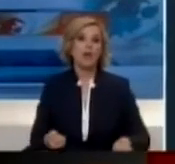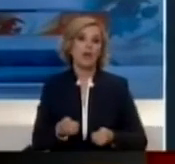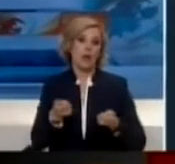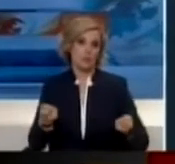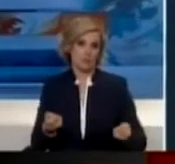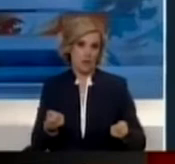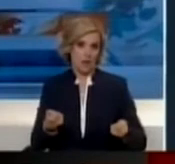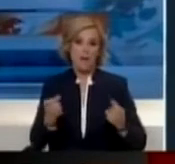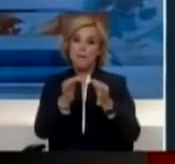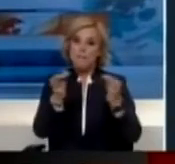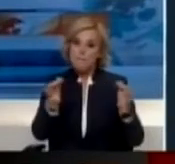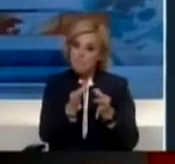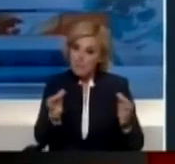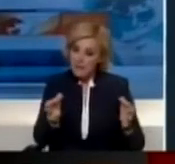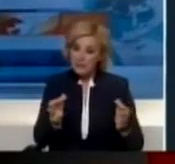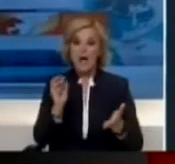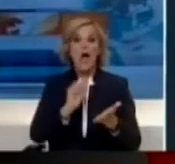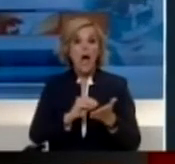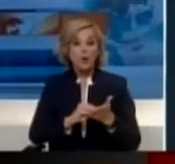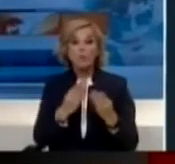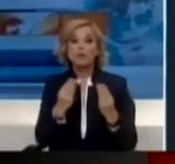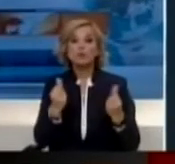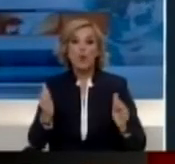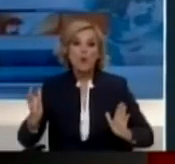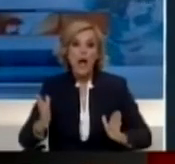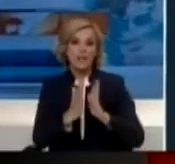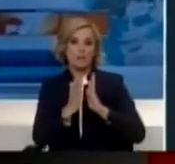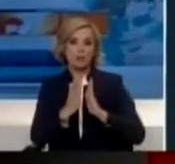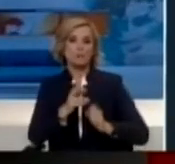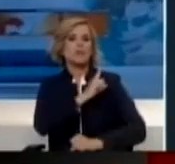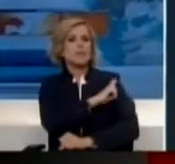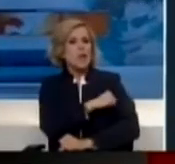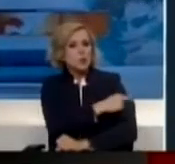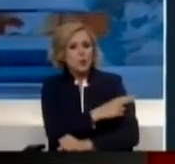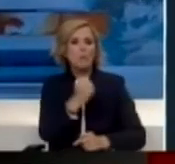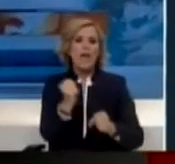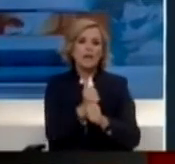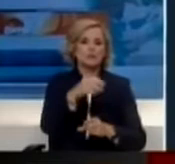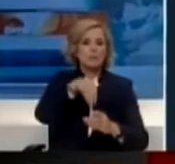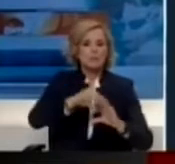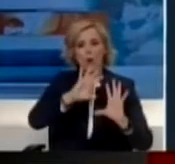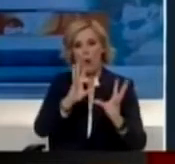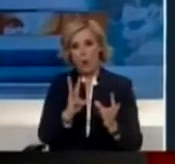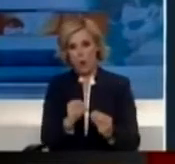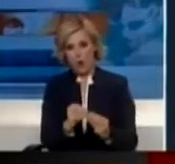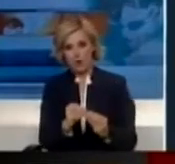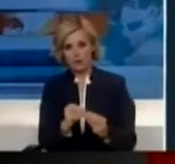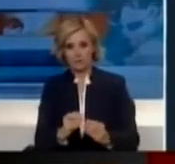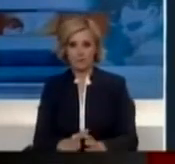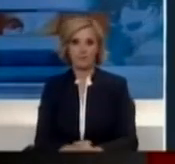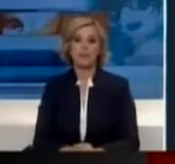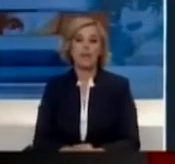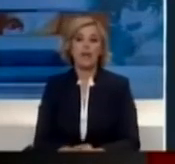συστήματος υγείας, και φυσικά να υπάρχει και ορθή επιλογή των κατάλληλων χρονικών σημείων στα οποία πραγματοποιούνται οι αλλαγές στα